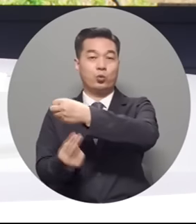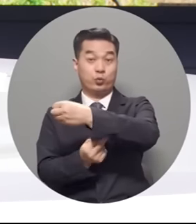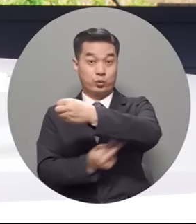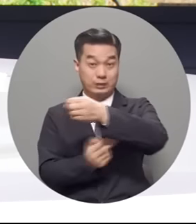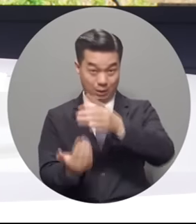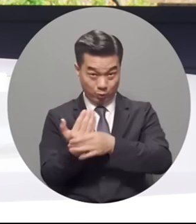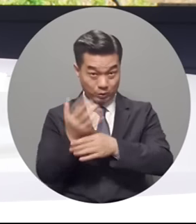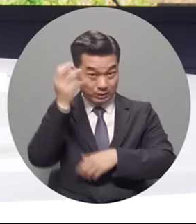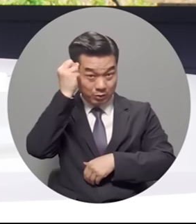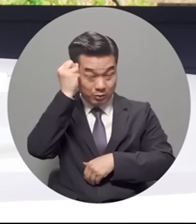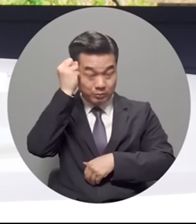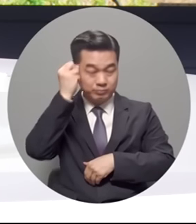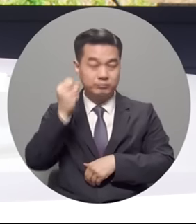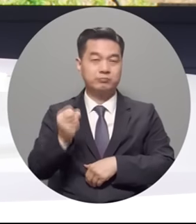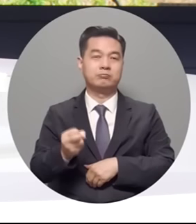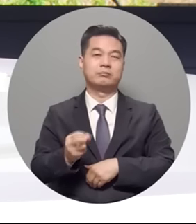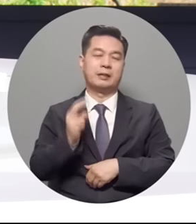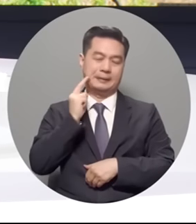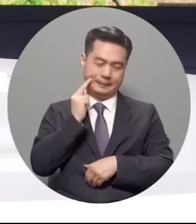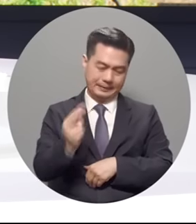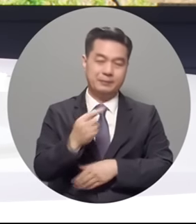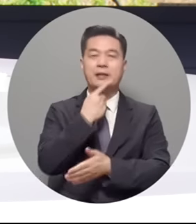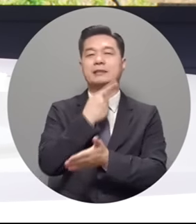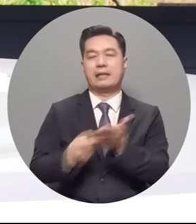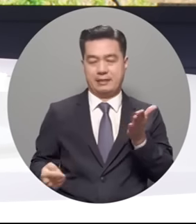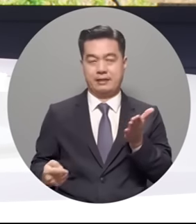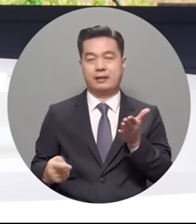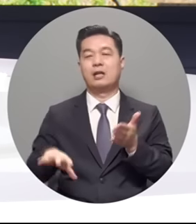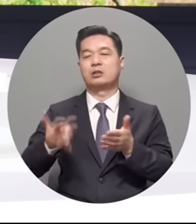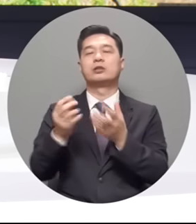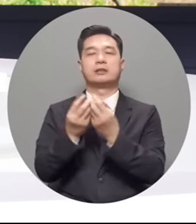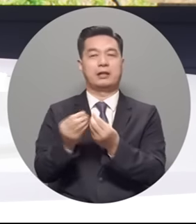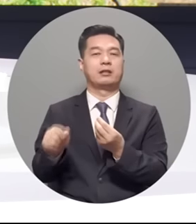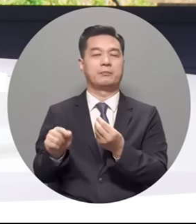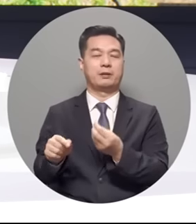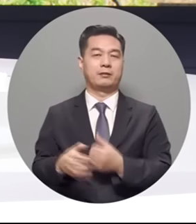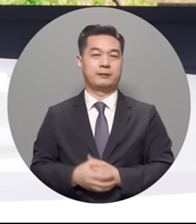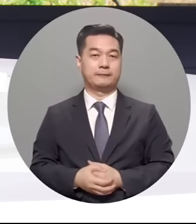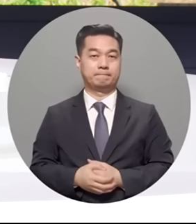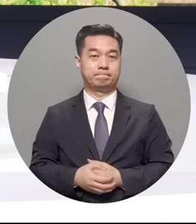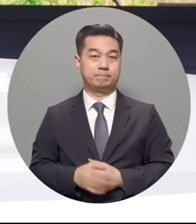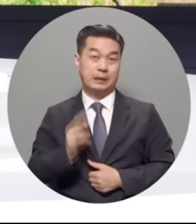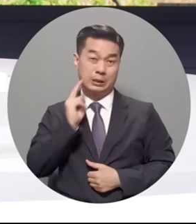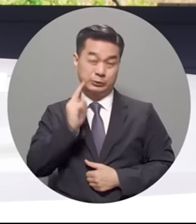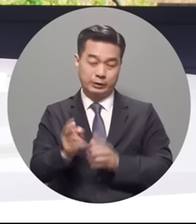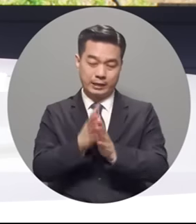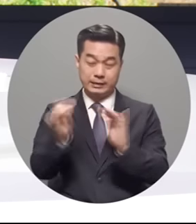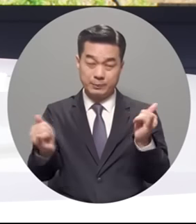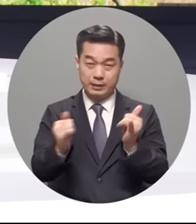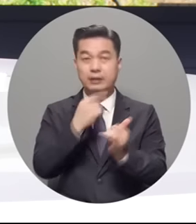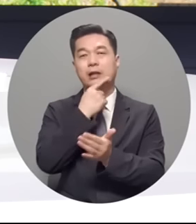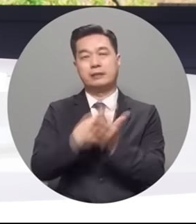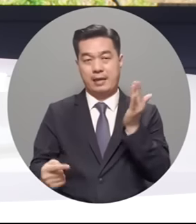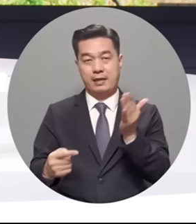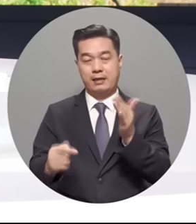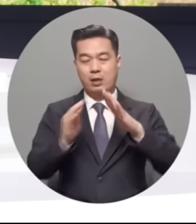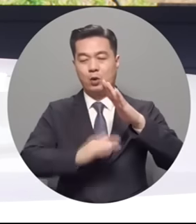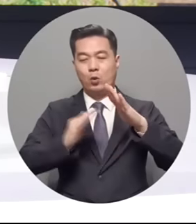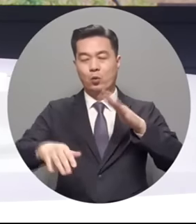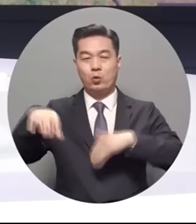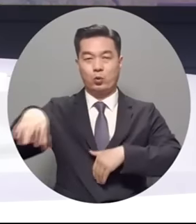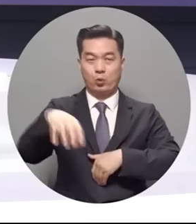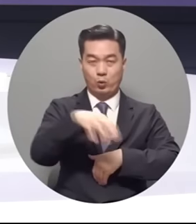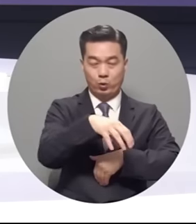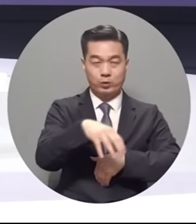중대재해처벌법상 중대시민재해 적용 대상이 된 첫 사례였습니다. 중대시민재해는 공중이용시설에서 난 중대사고의